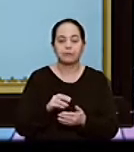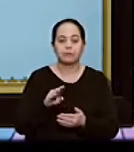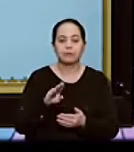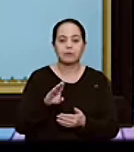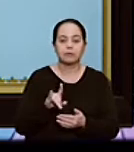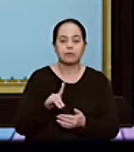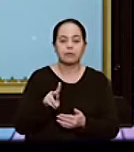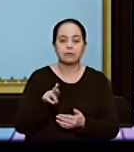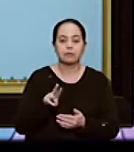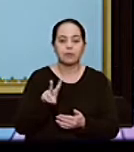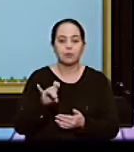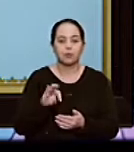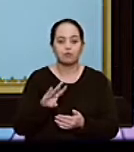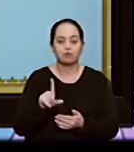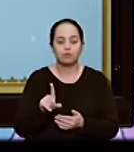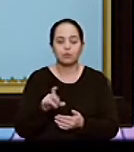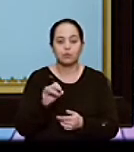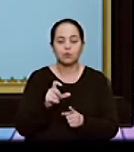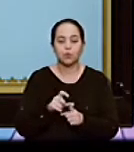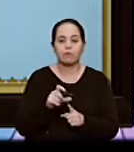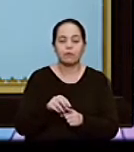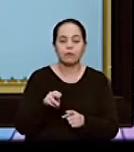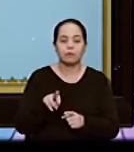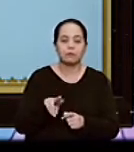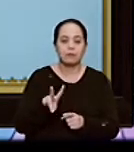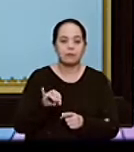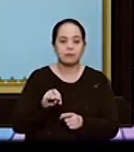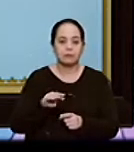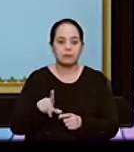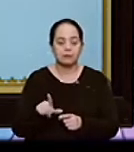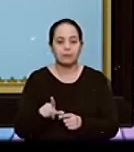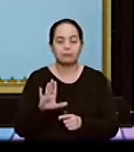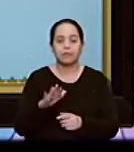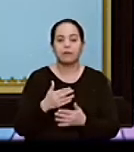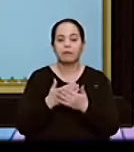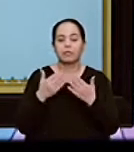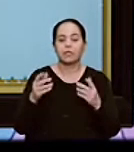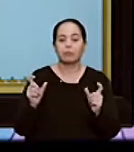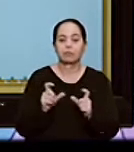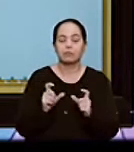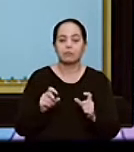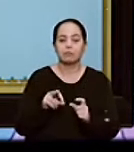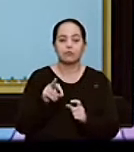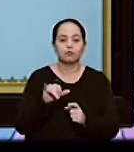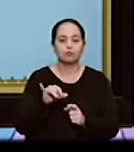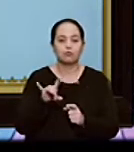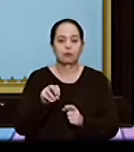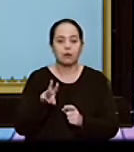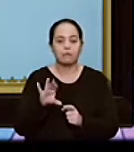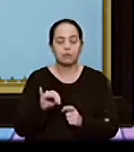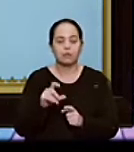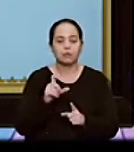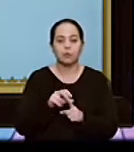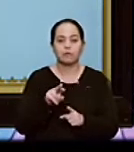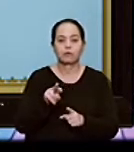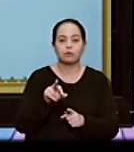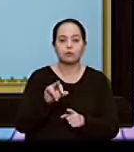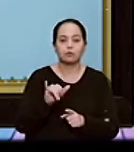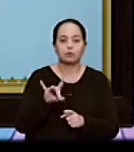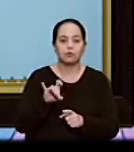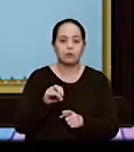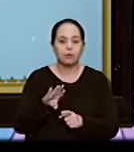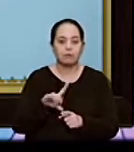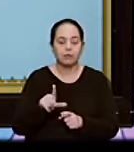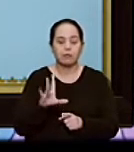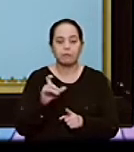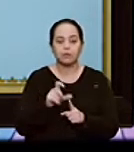Вытянувшись. Вытянувшись от слова «тянет». В небе синим журавли, от слова журавль.